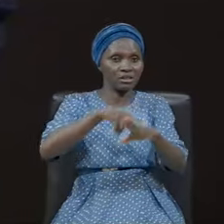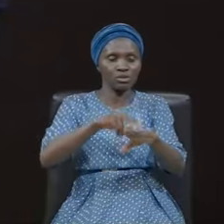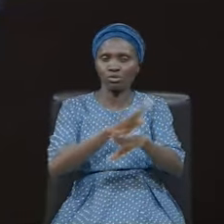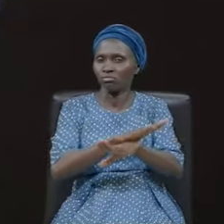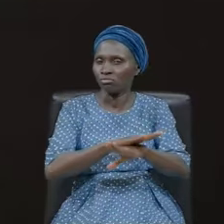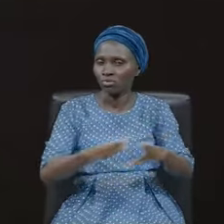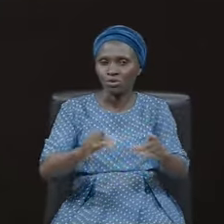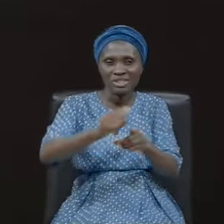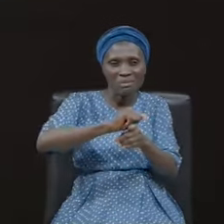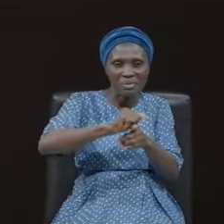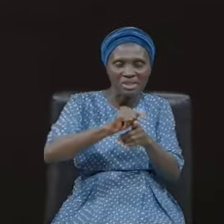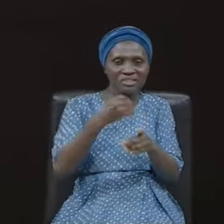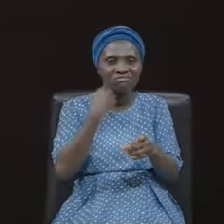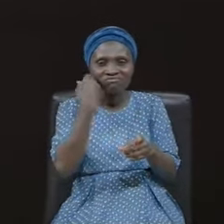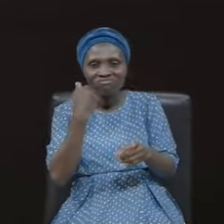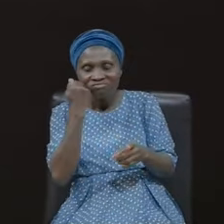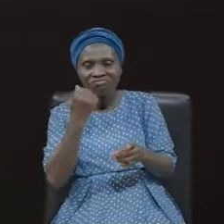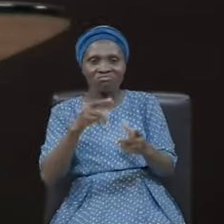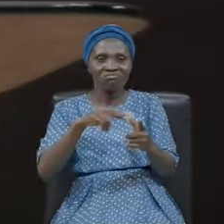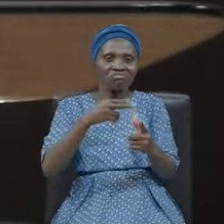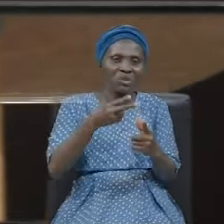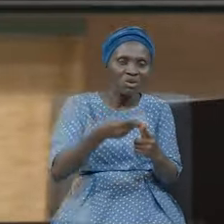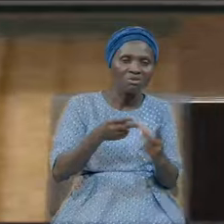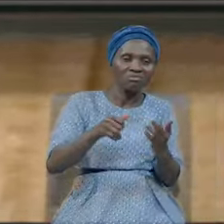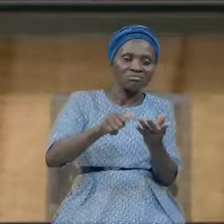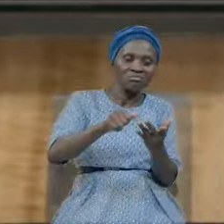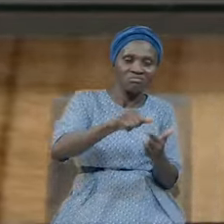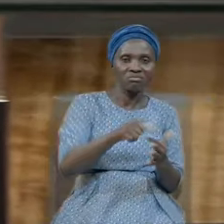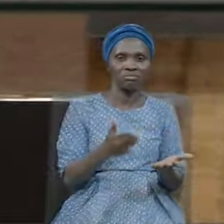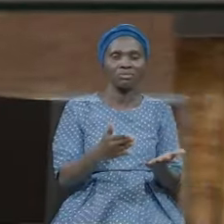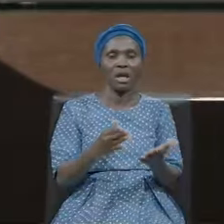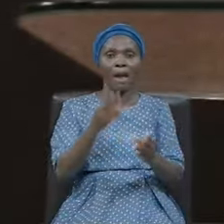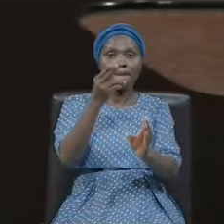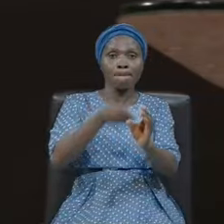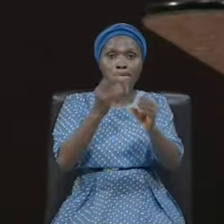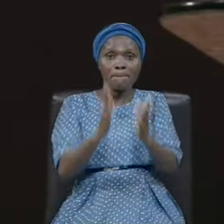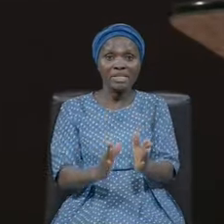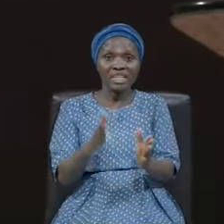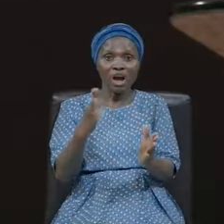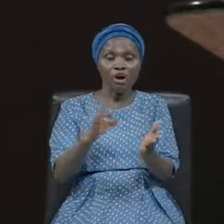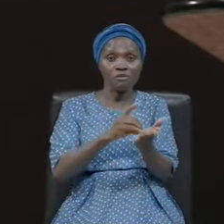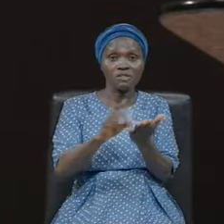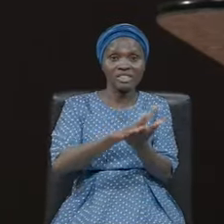pas l'immoralité, la fornication. Les participants de la nature divine